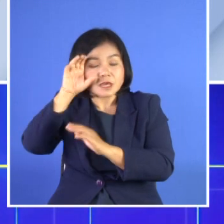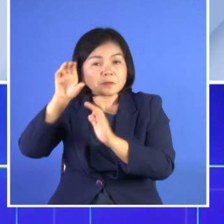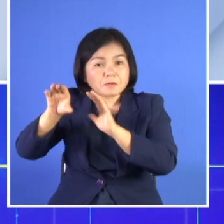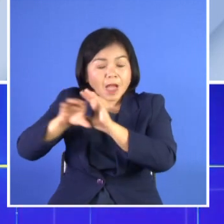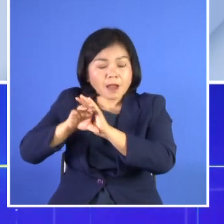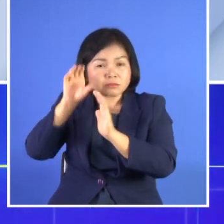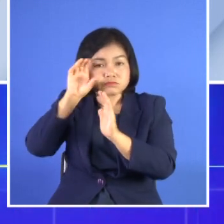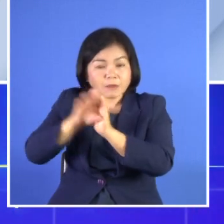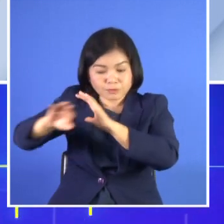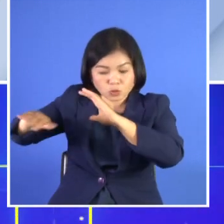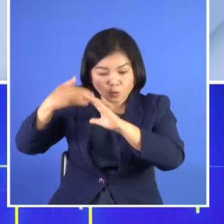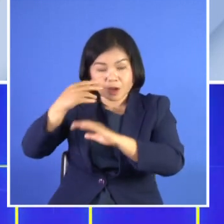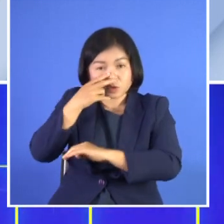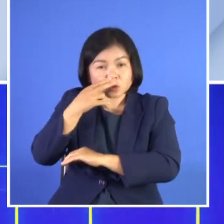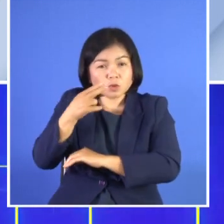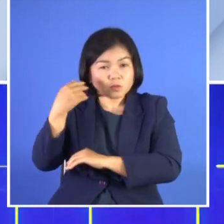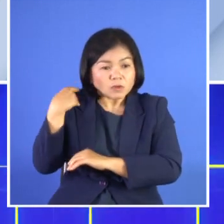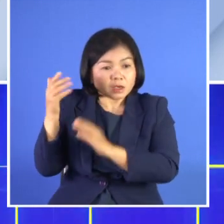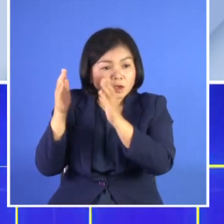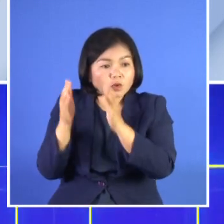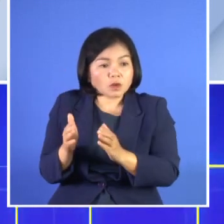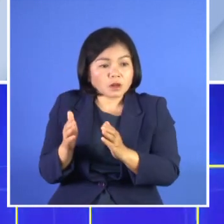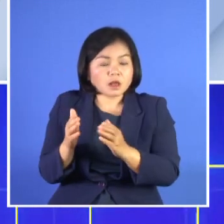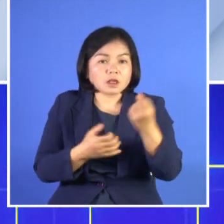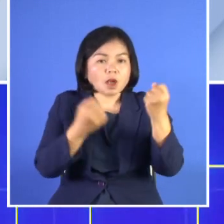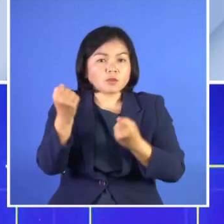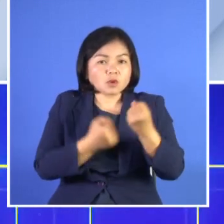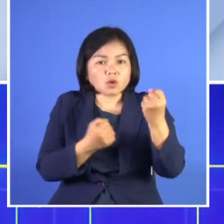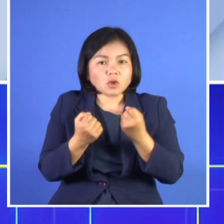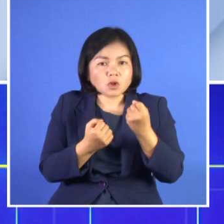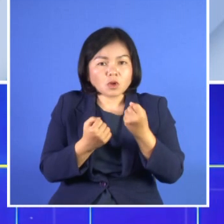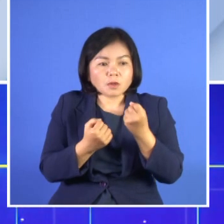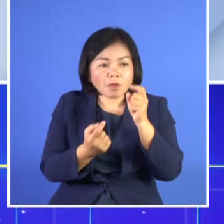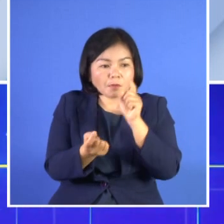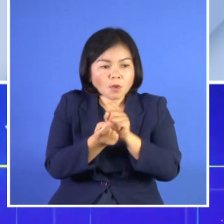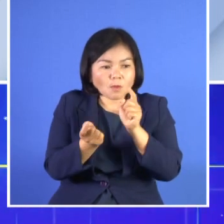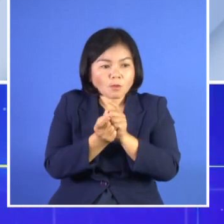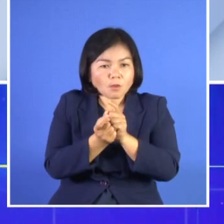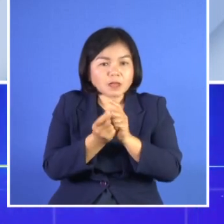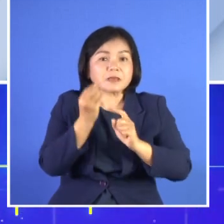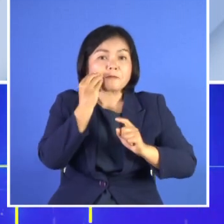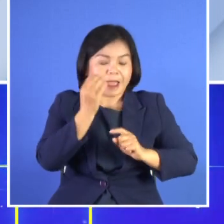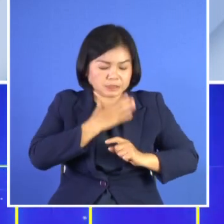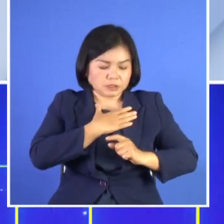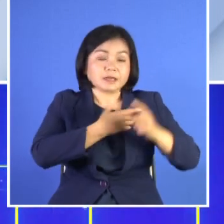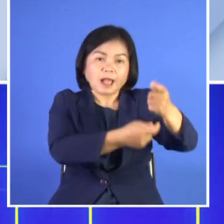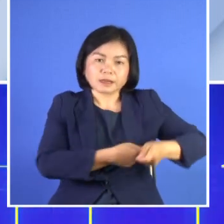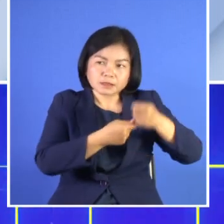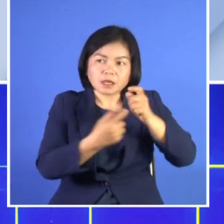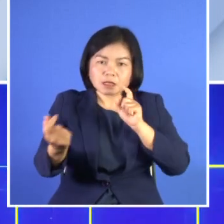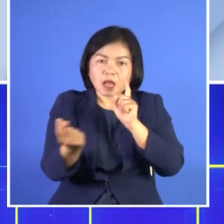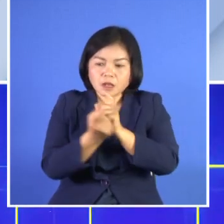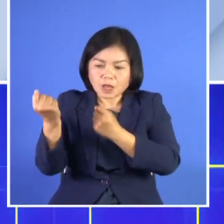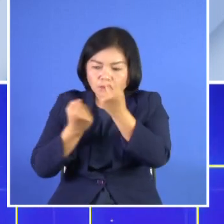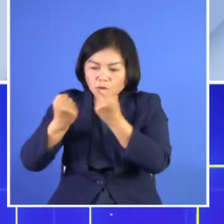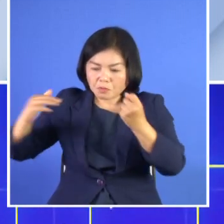ทำไมคะ มีคนคนหนึ่งเนี่ยขับรถมาเจอ ที่ไหน ที่ไร่ ออกไปหาพี่แป๊ะเหรอคะ ใช่ใช่ใช่มาหา